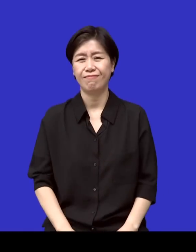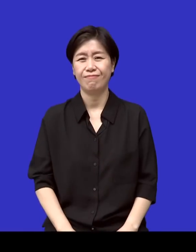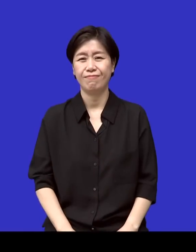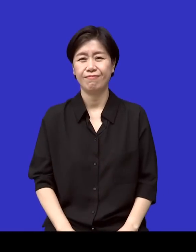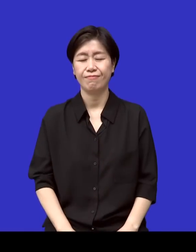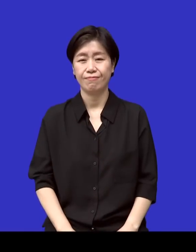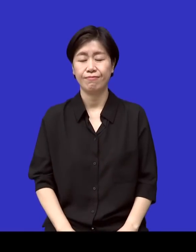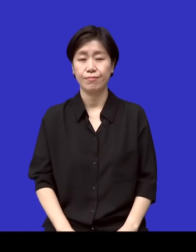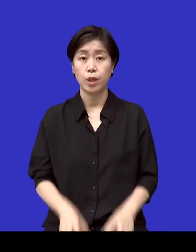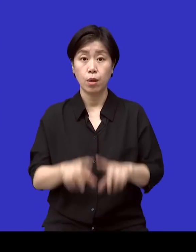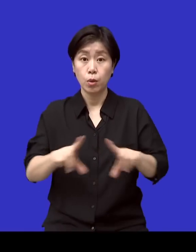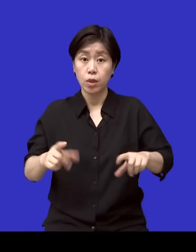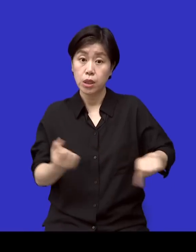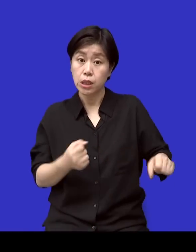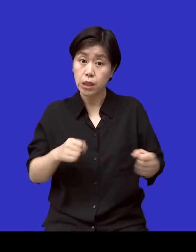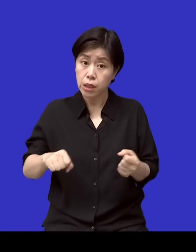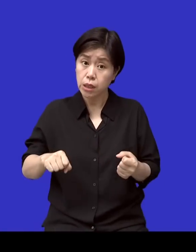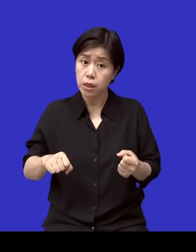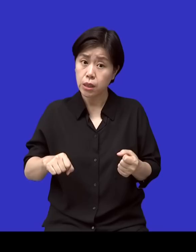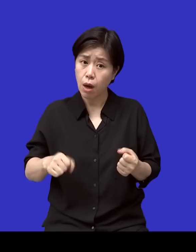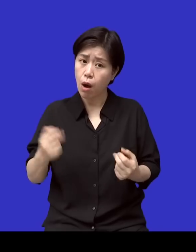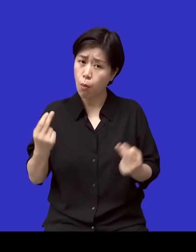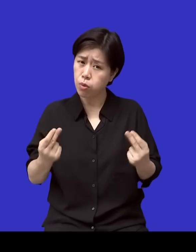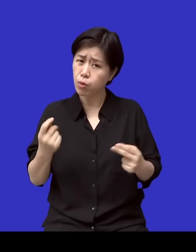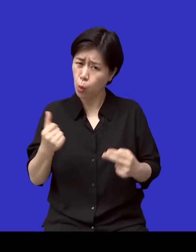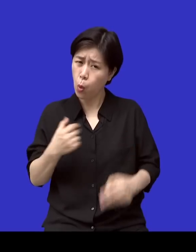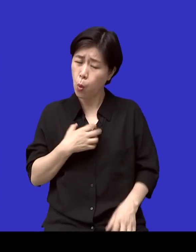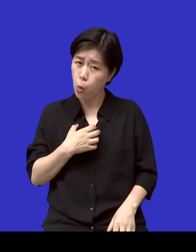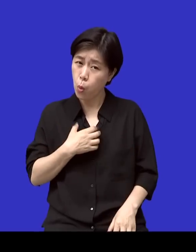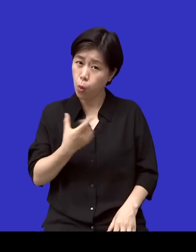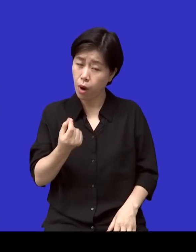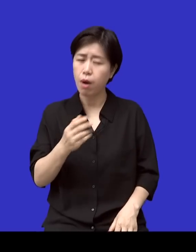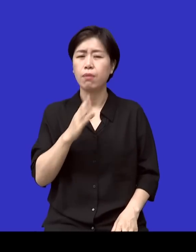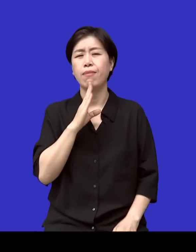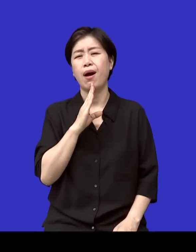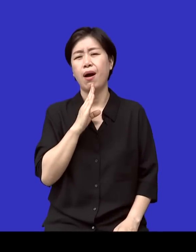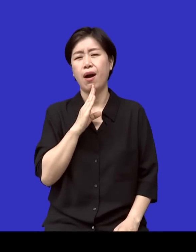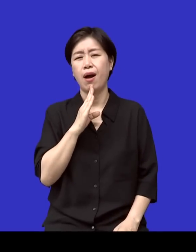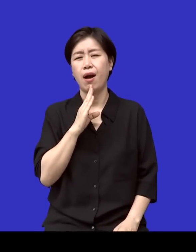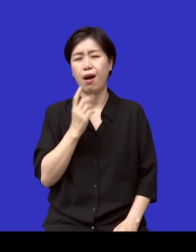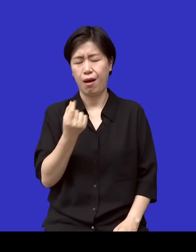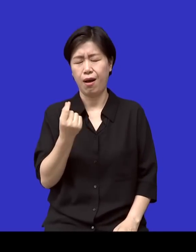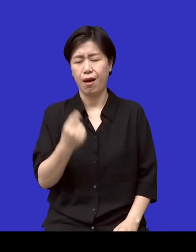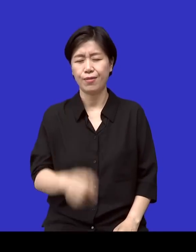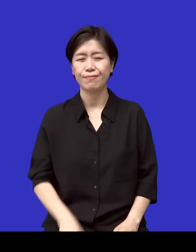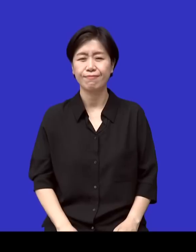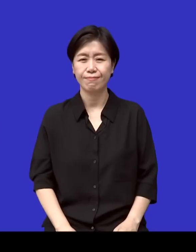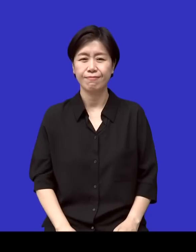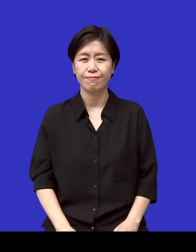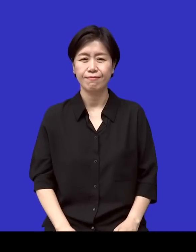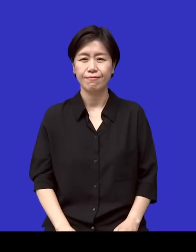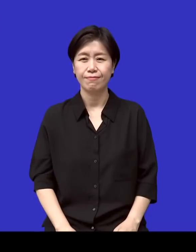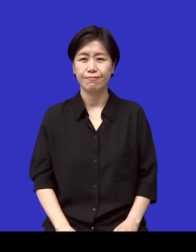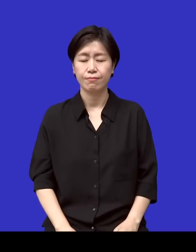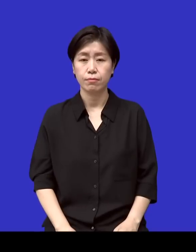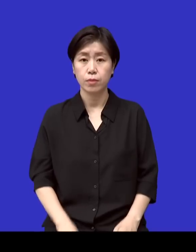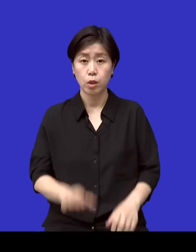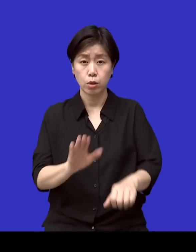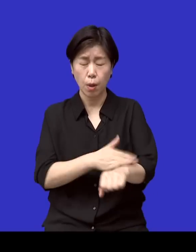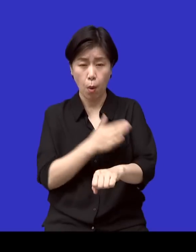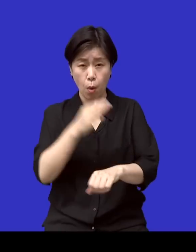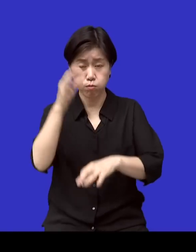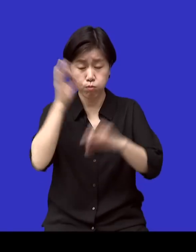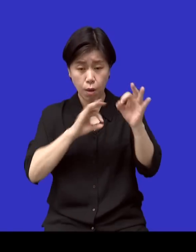그러니까 일반 스키에서 좀 다소 우리가 보기엔 좀 위험해 보일 수도 있는 그렇죠. 거죠? 좀 과격할 수도 예. 있고 위험할 수도 있는 종목이에요. 예. 잘못